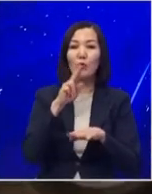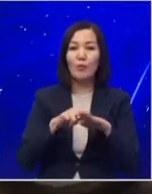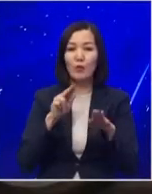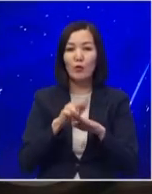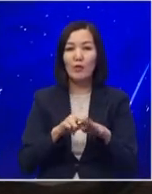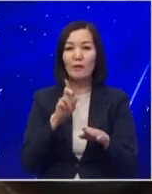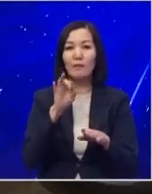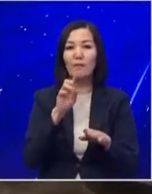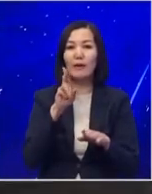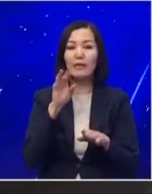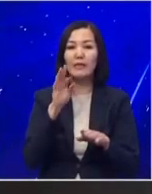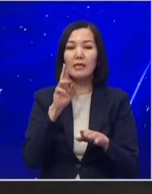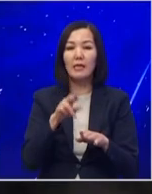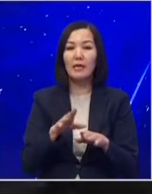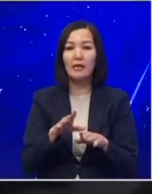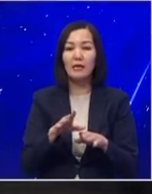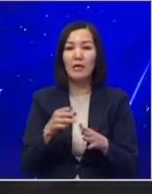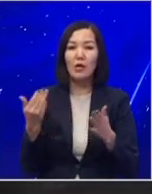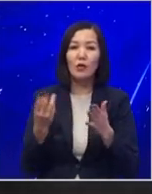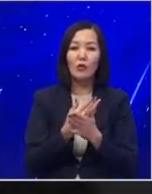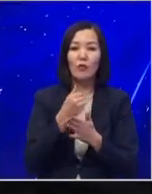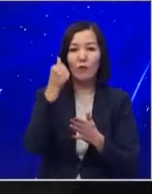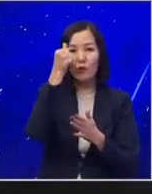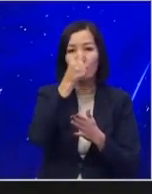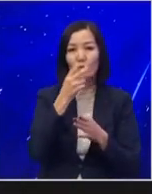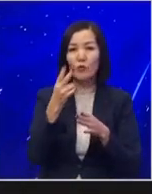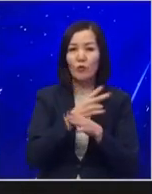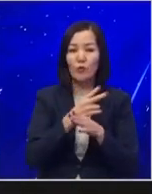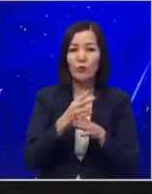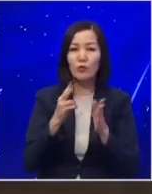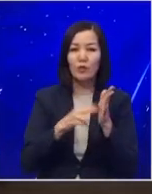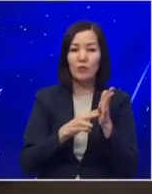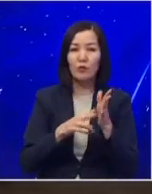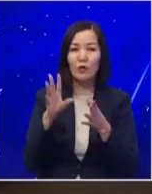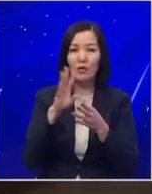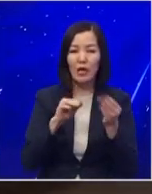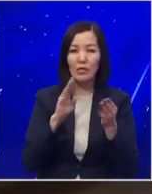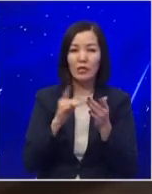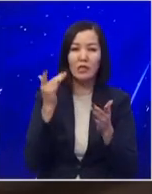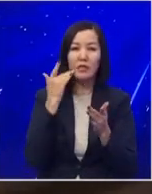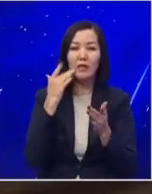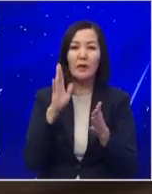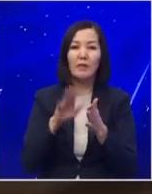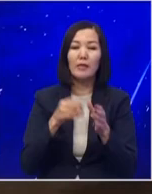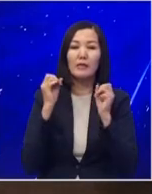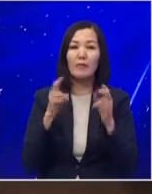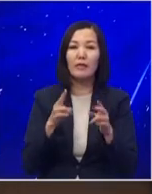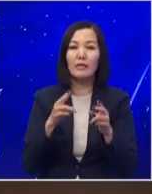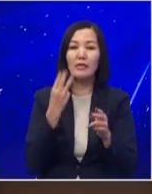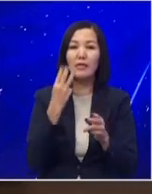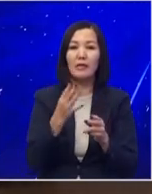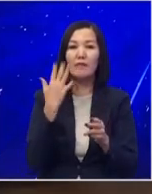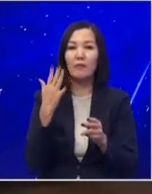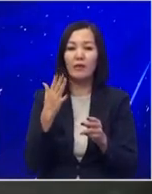бахтияр до добавив заступает новогоднюю ночь седьмой год подряд он его напарник отвечает за безопасность жителей третьего и пятого